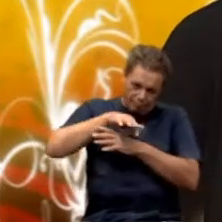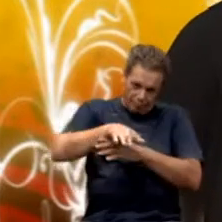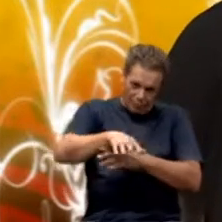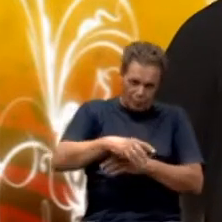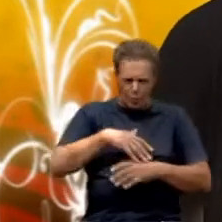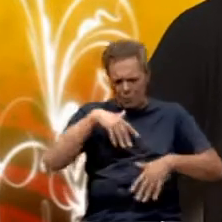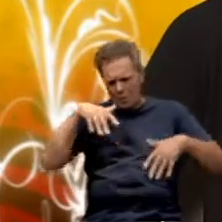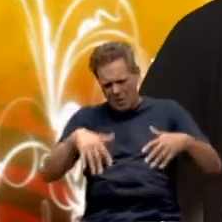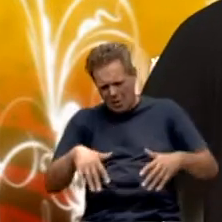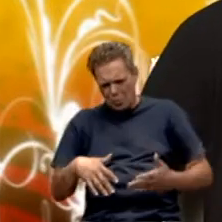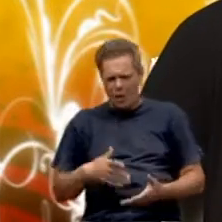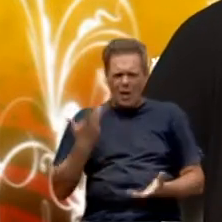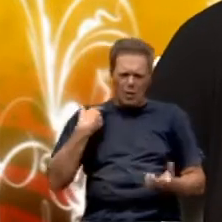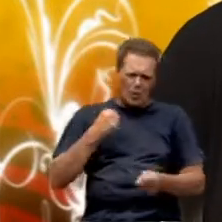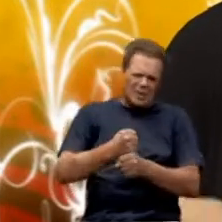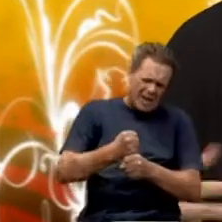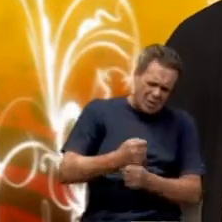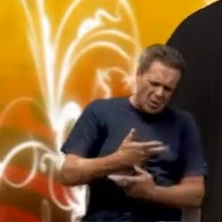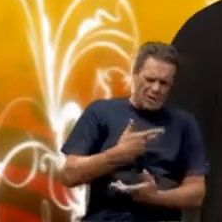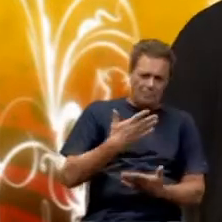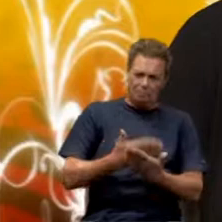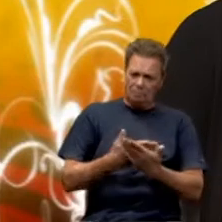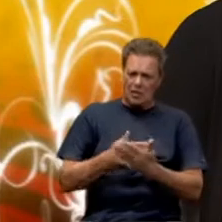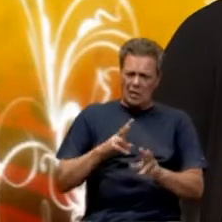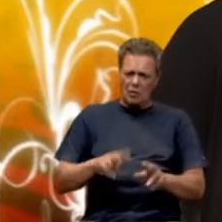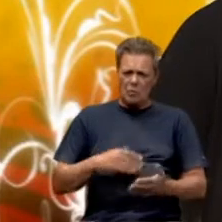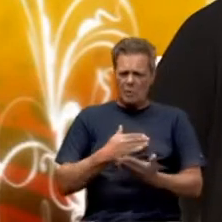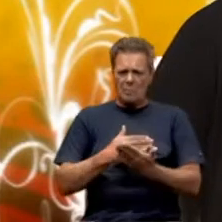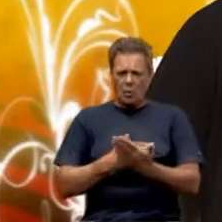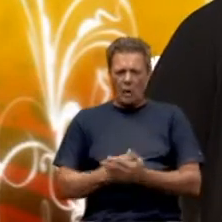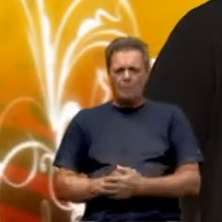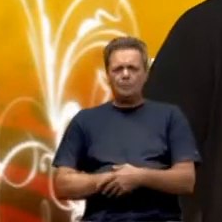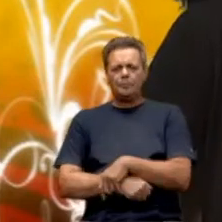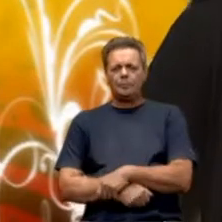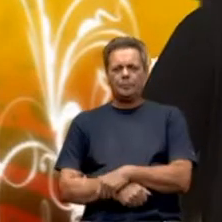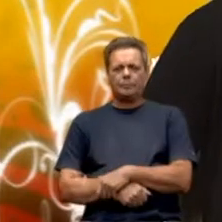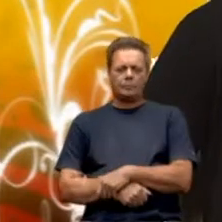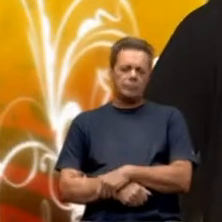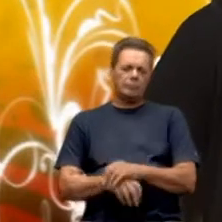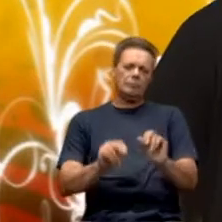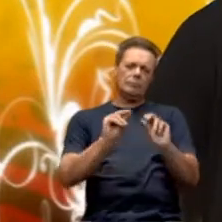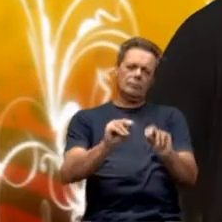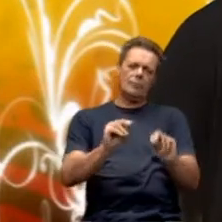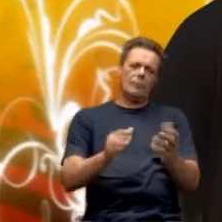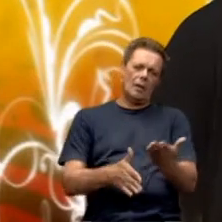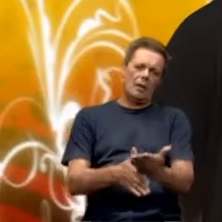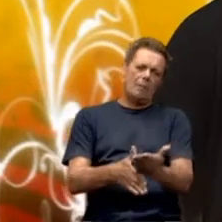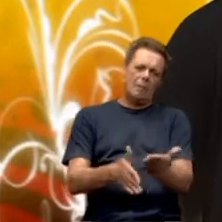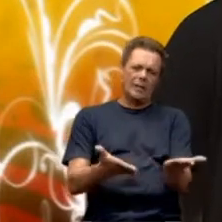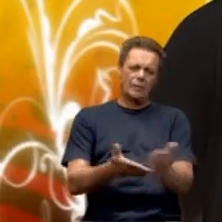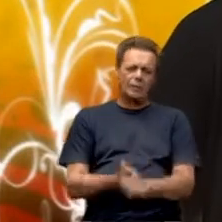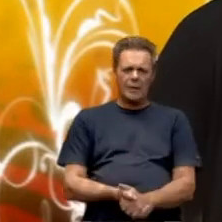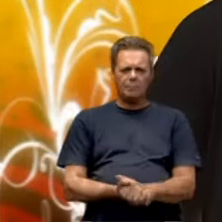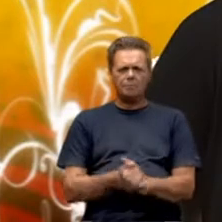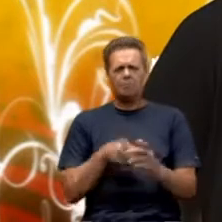kroz razno razne radionice. Zato ćemo imati sad taj program mentorstva. Da, i moramo